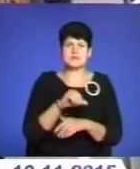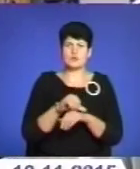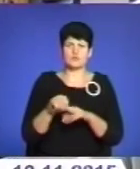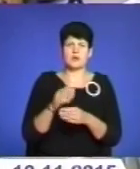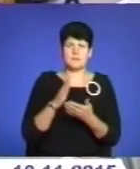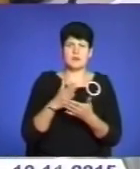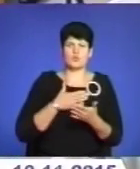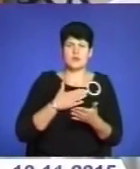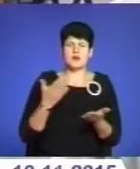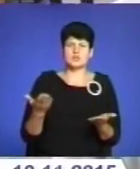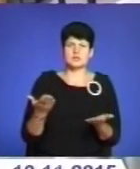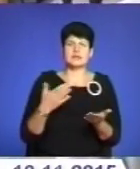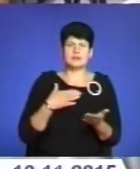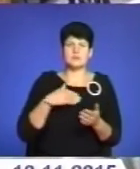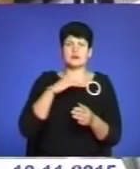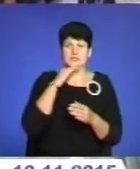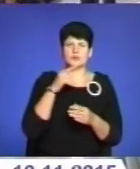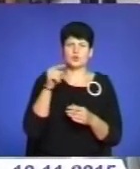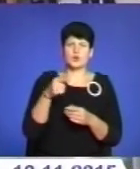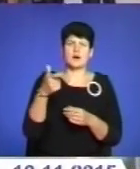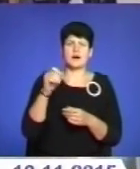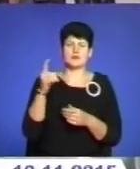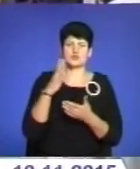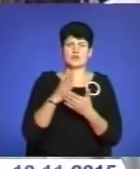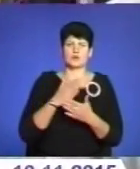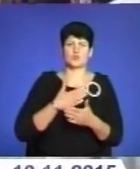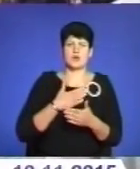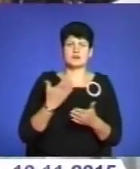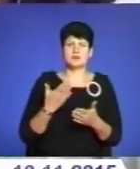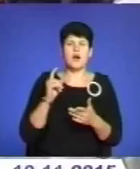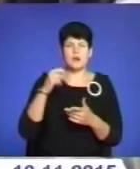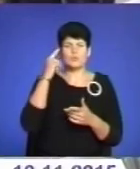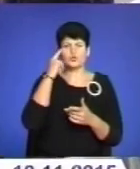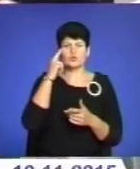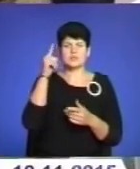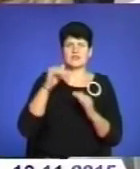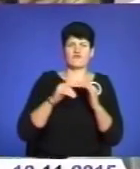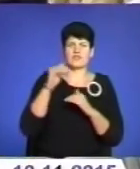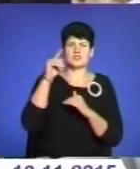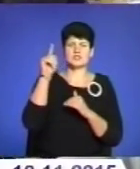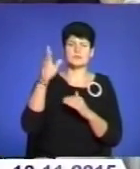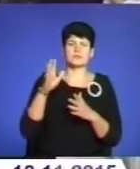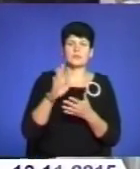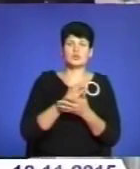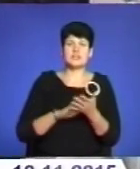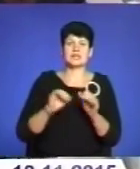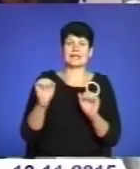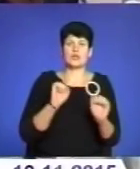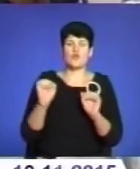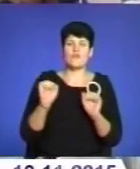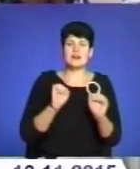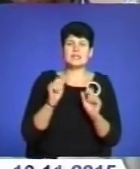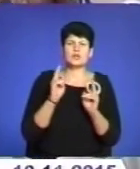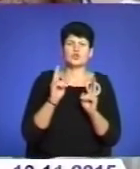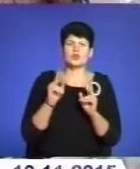газ наш, і нам би вистачило того газу, що є в нас. Хай задумаючи ті речі чи ні, бо так як далі будуть так керували, то ніхто